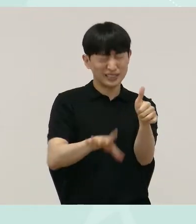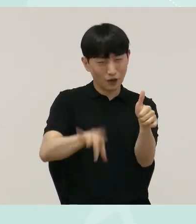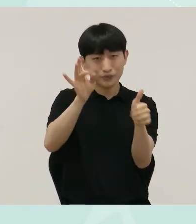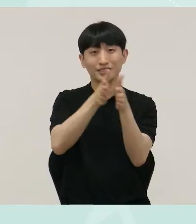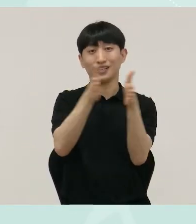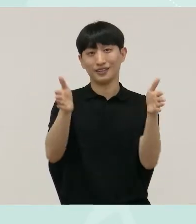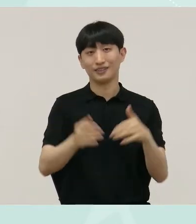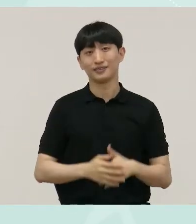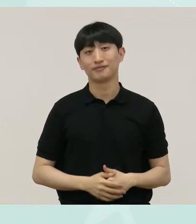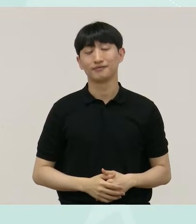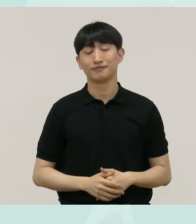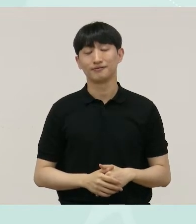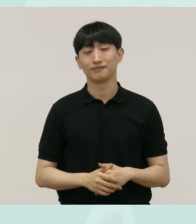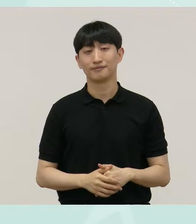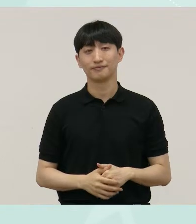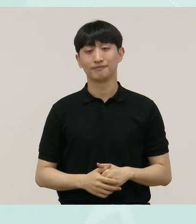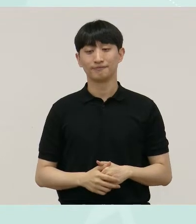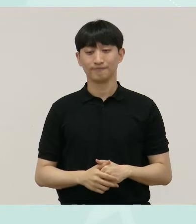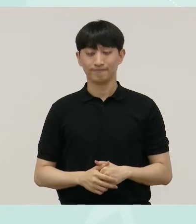하시면 될 것 같습니다.